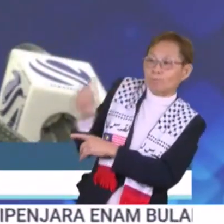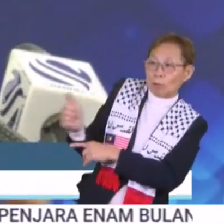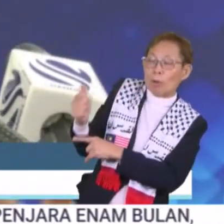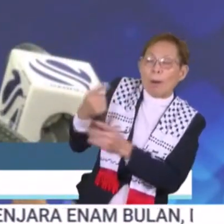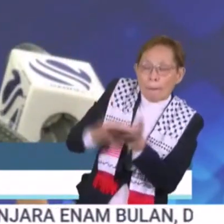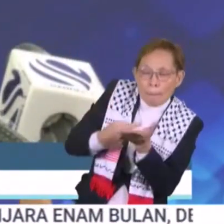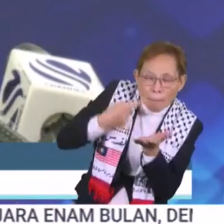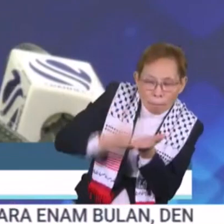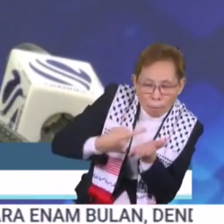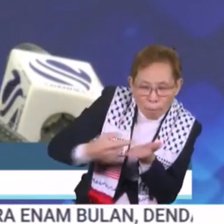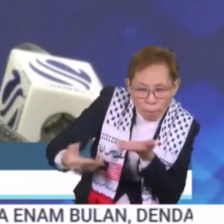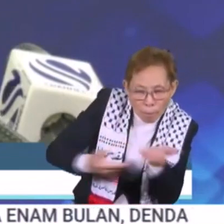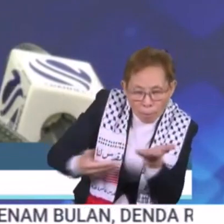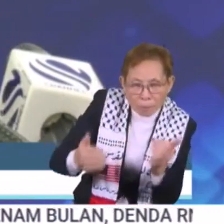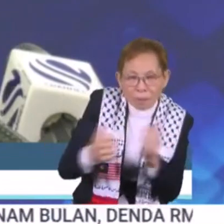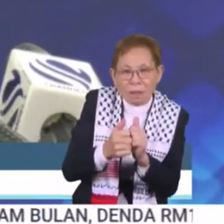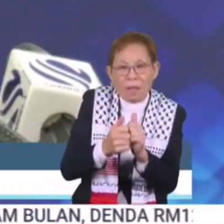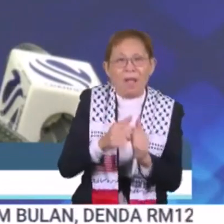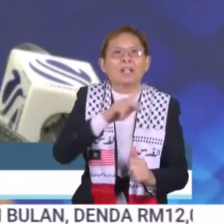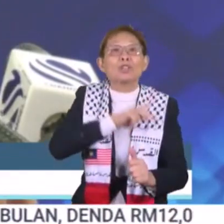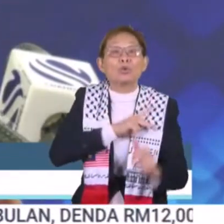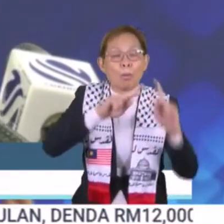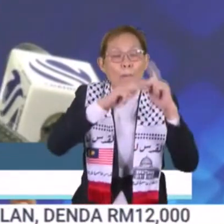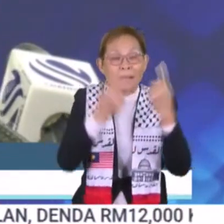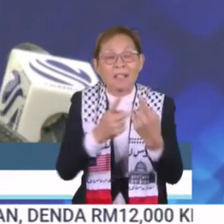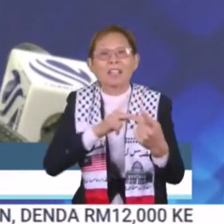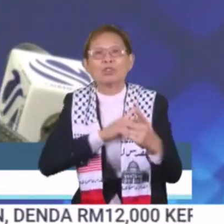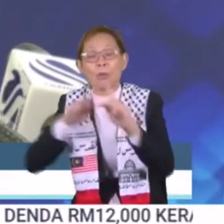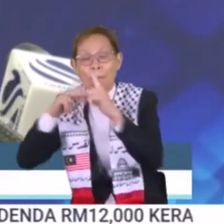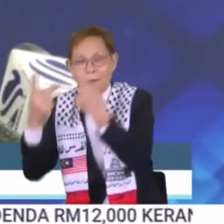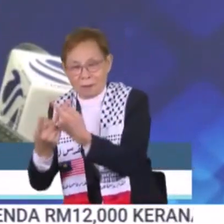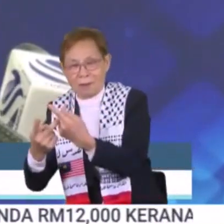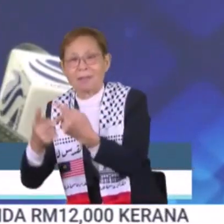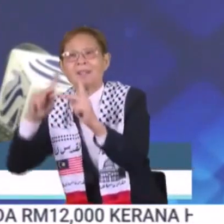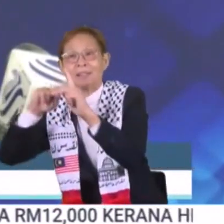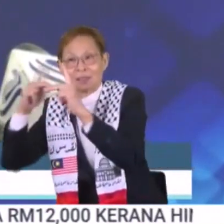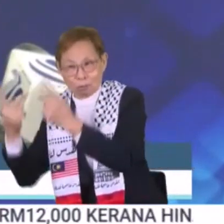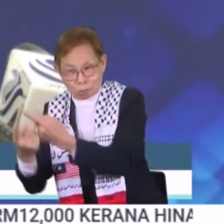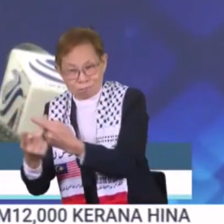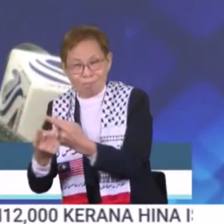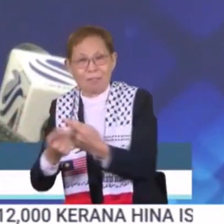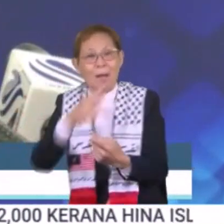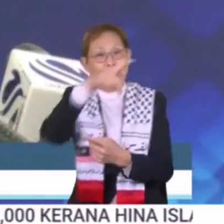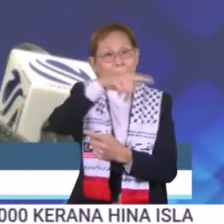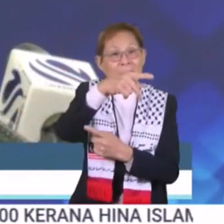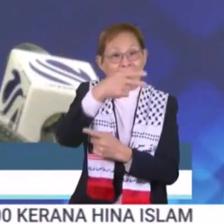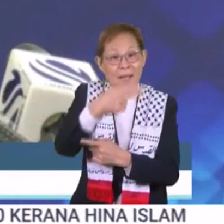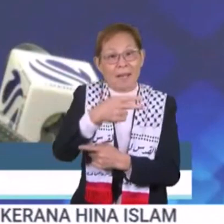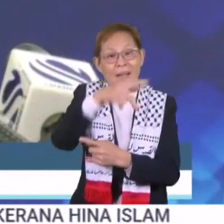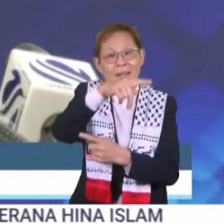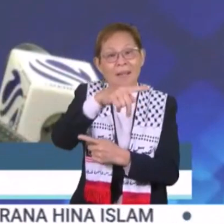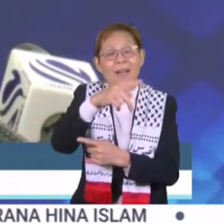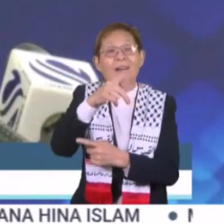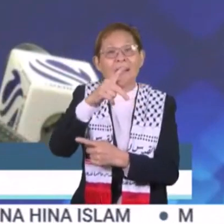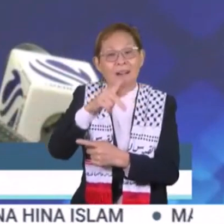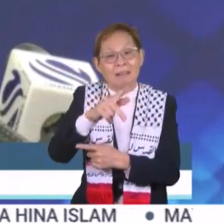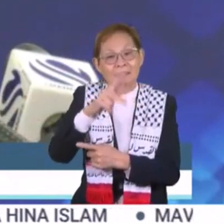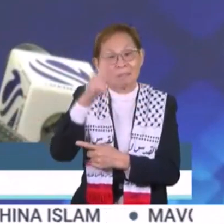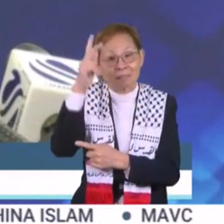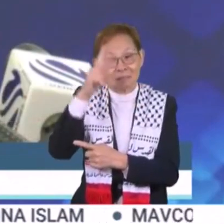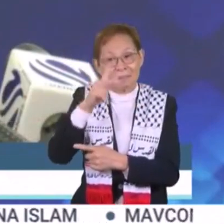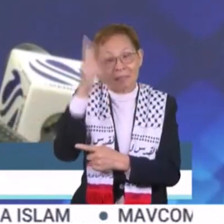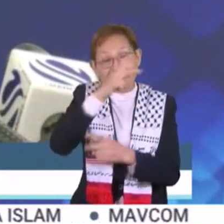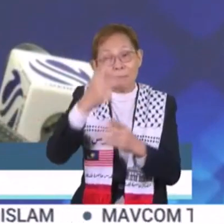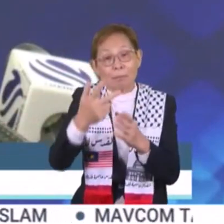membuat perbincangan dengan ketua-ketua komponen ataupun dengan parti-parti komponen kerajaan perpaduan dan